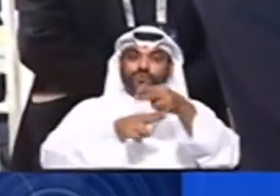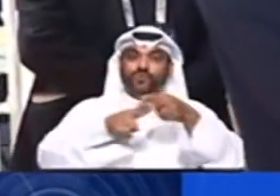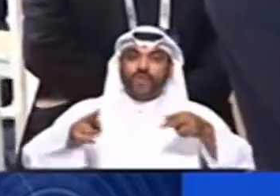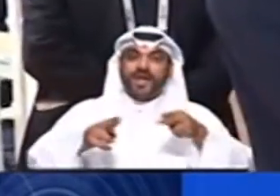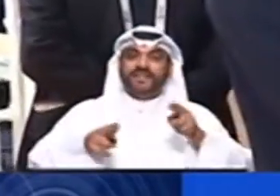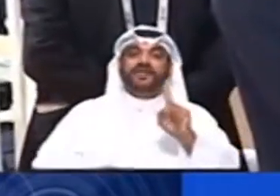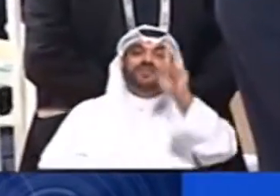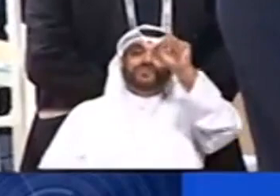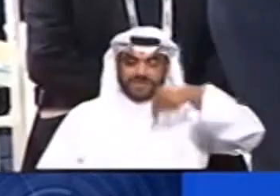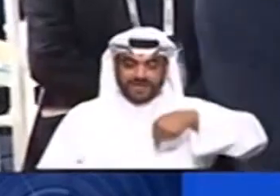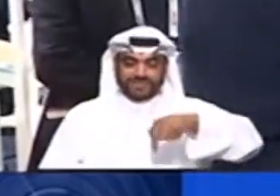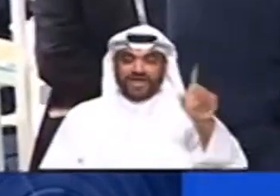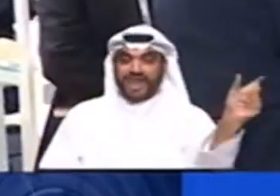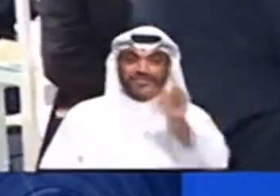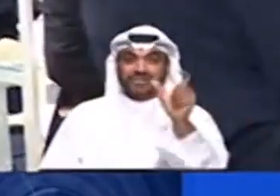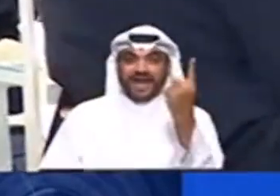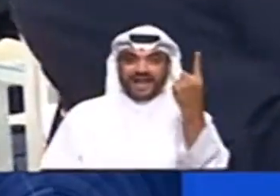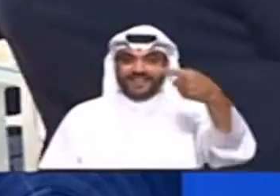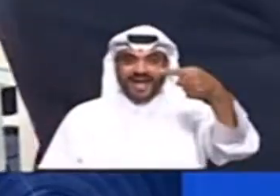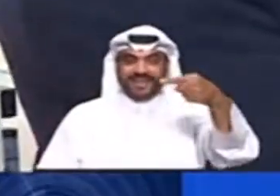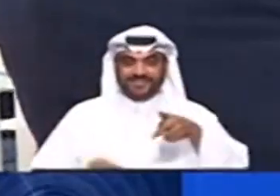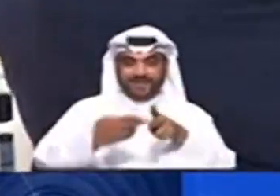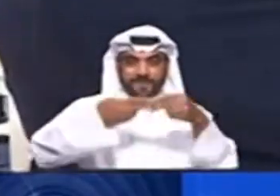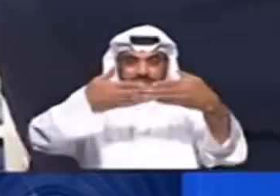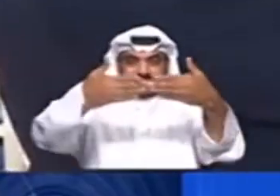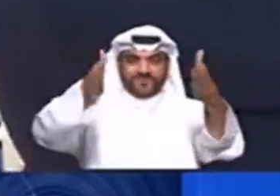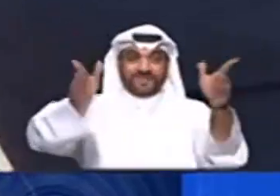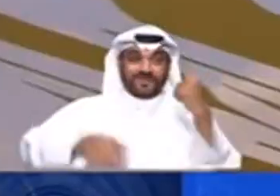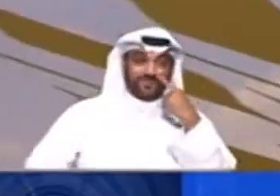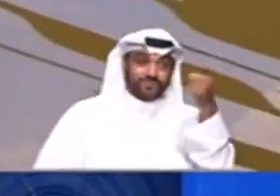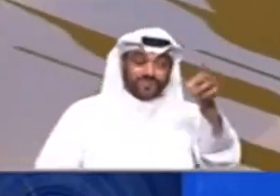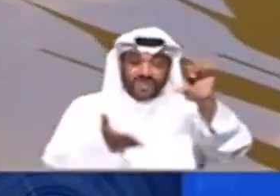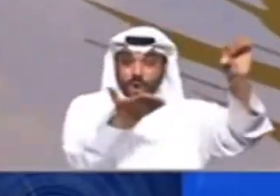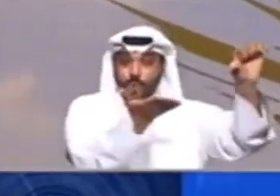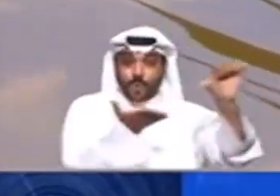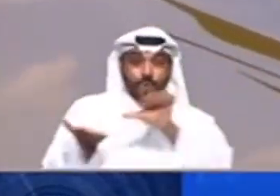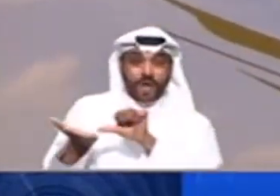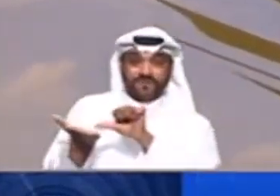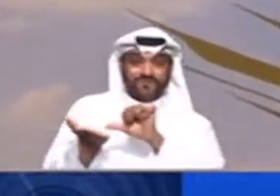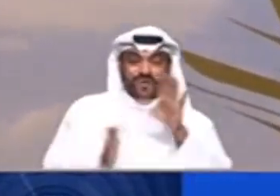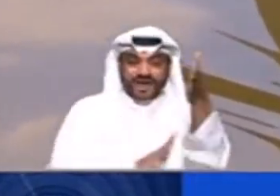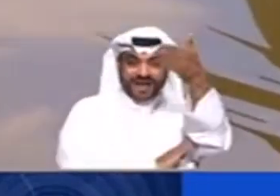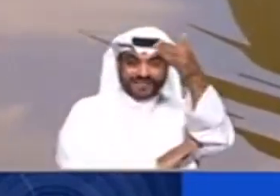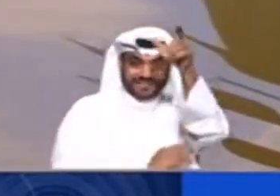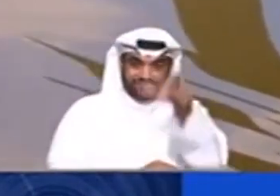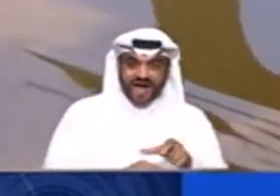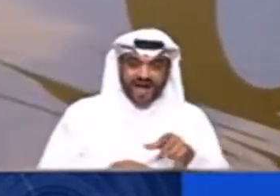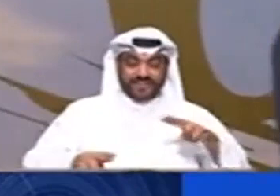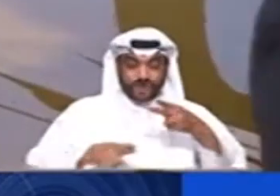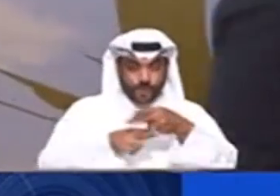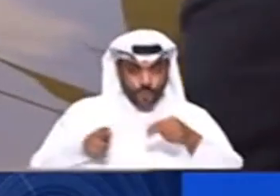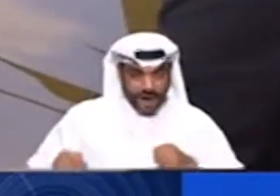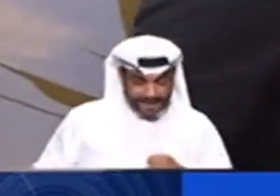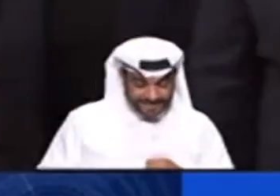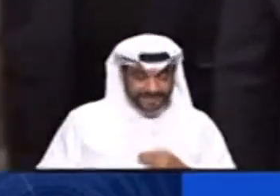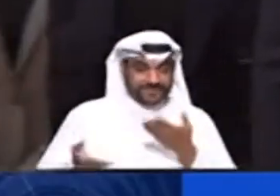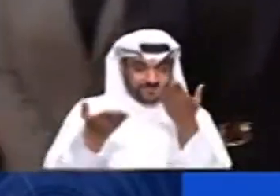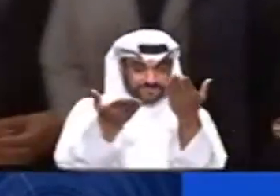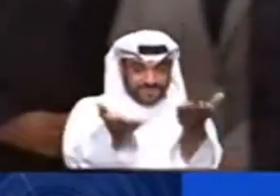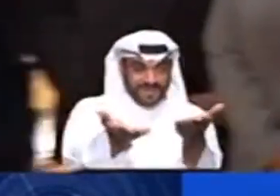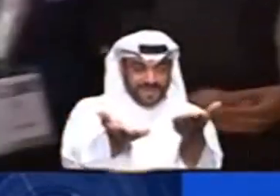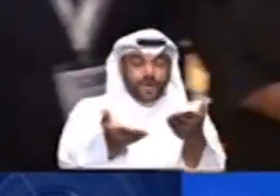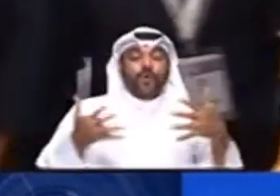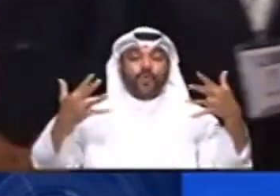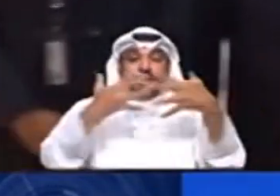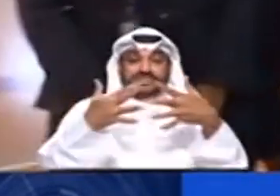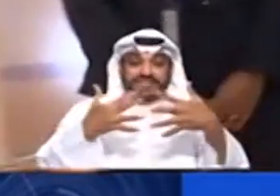نوفمبر المقبل. حضر المعرض وفد من سفارة دولة الكويت والمدير التسويقي للخطوط الجوية الكويتية مناور